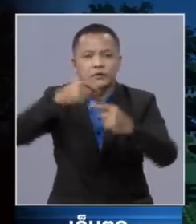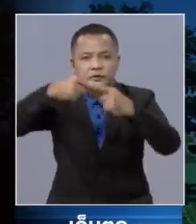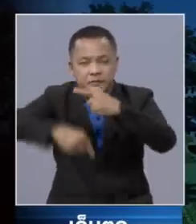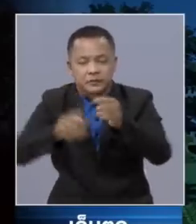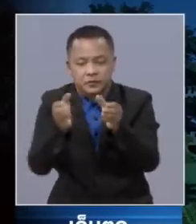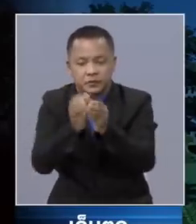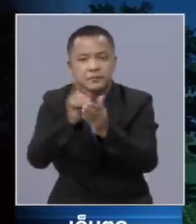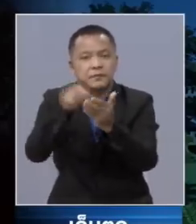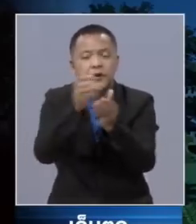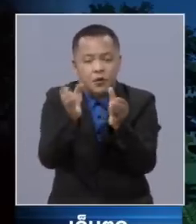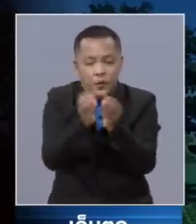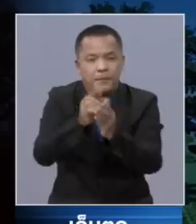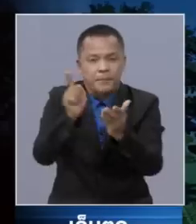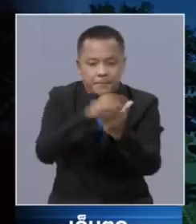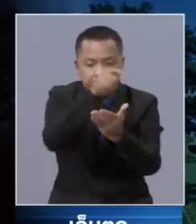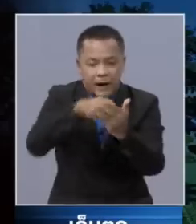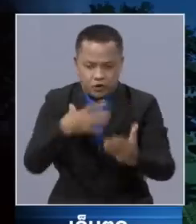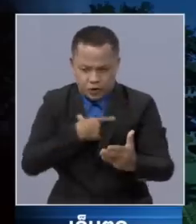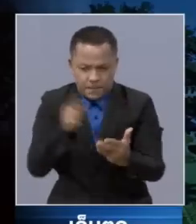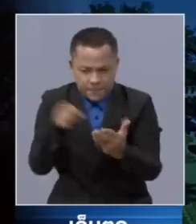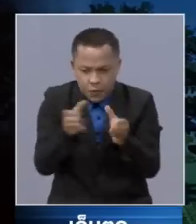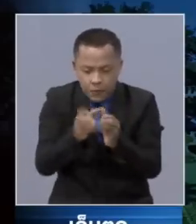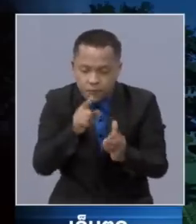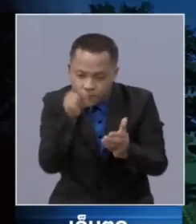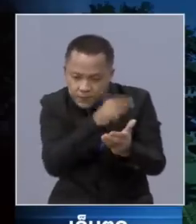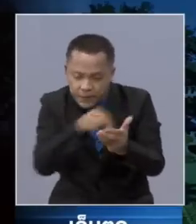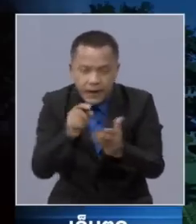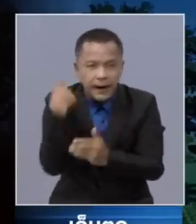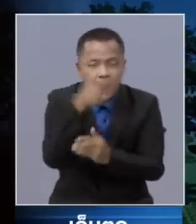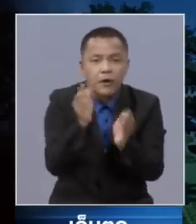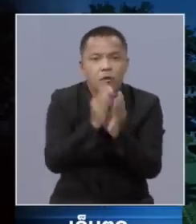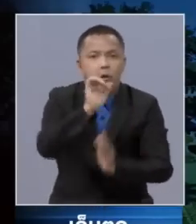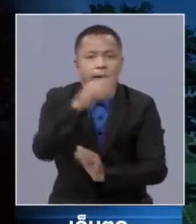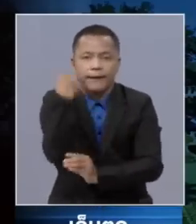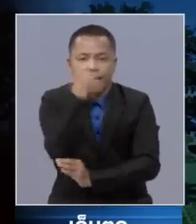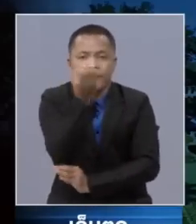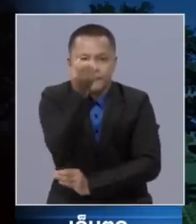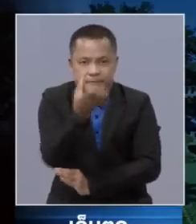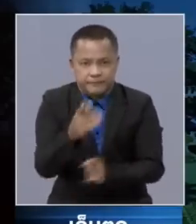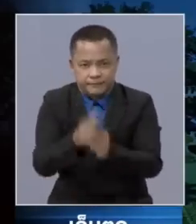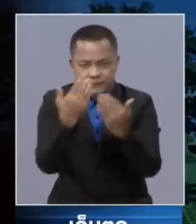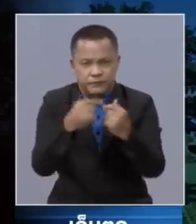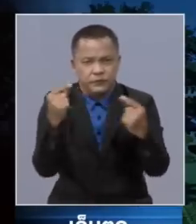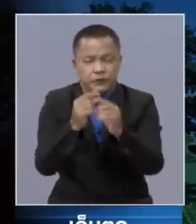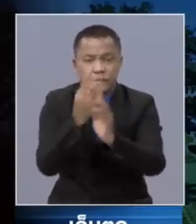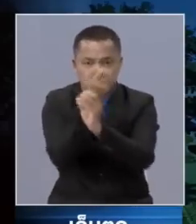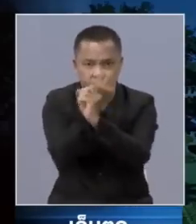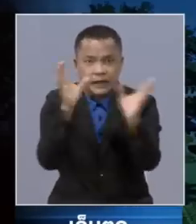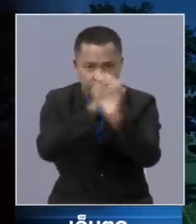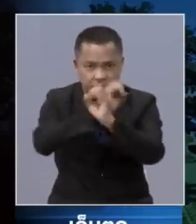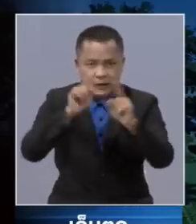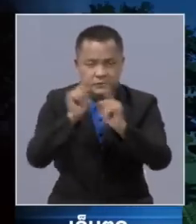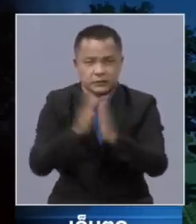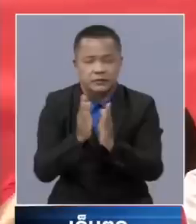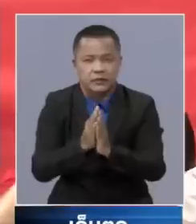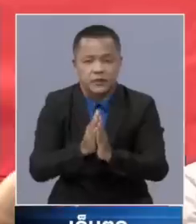าร์ตี้ลิสต ์เลือกพัก ใช่เลือกพักซึ่งก็ต้องไปแบ่งสัดส่วนกันว่า100คนนั้นใครจะได้เยอะที่สุดเนี่ยนะครับอันนี้เป็นผลที่ทำให้เห็นชัดเจนซึ่งท